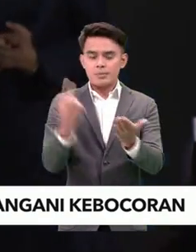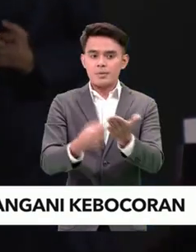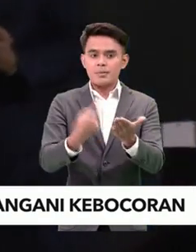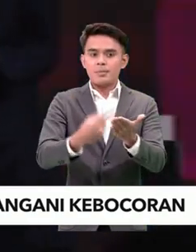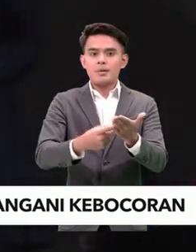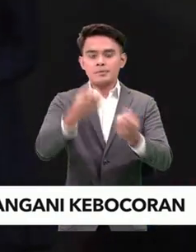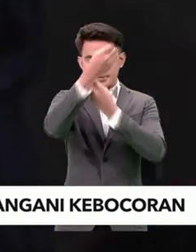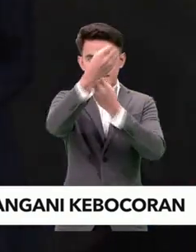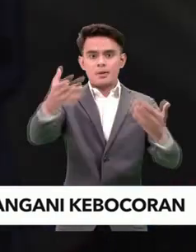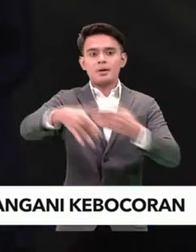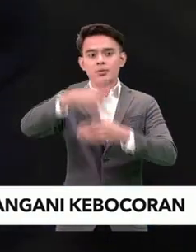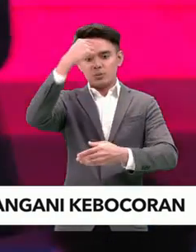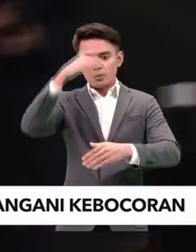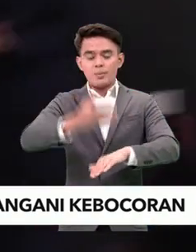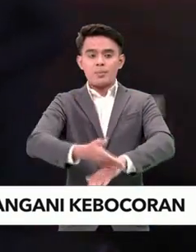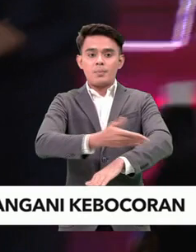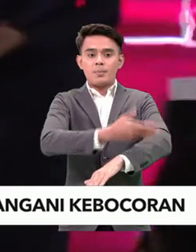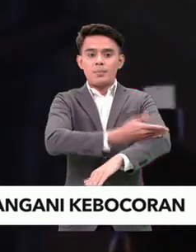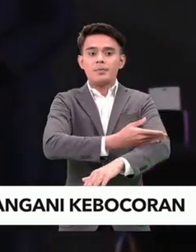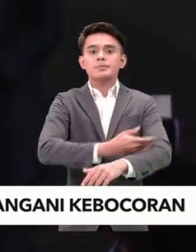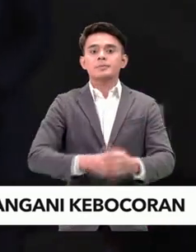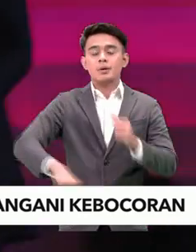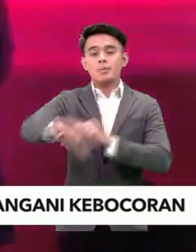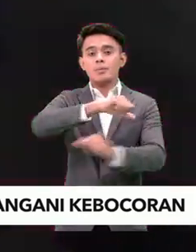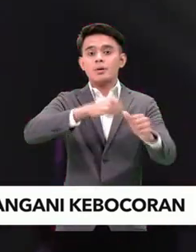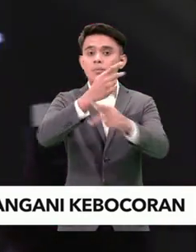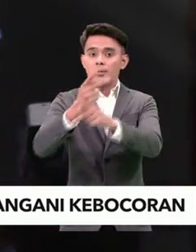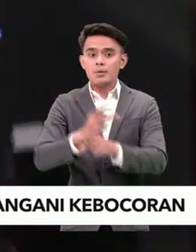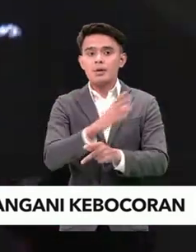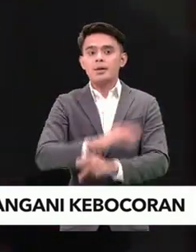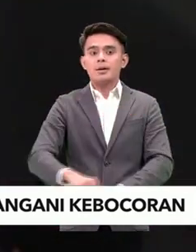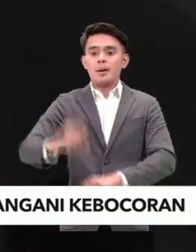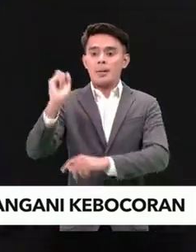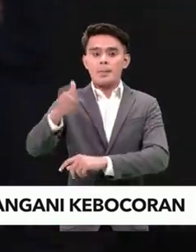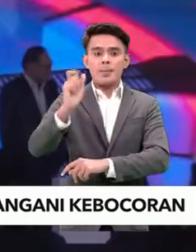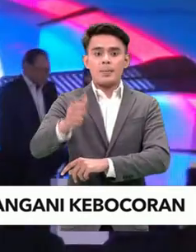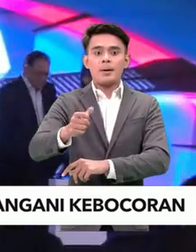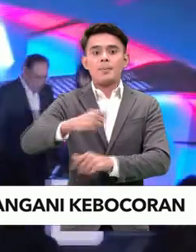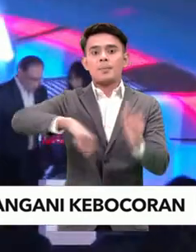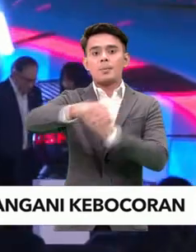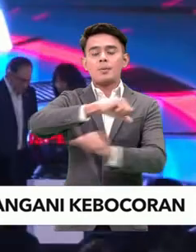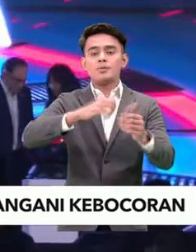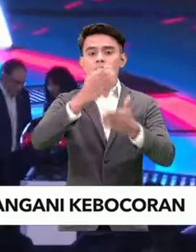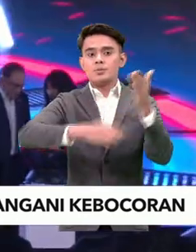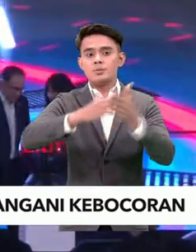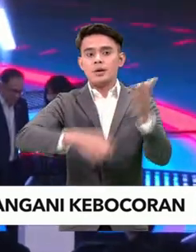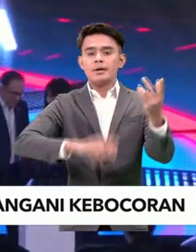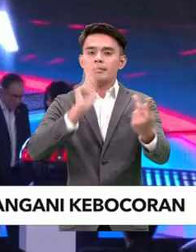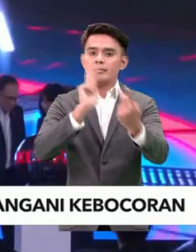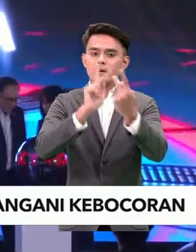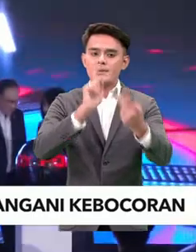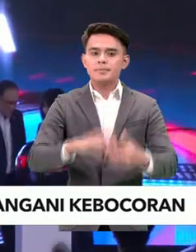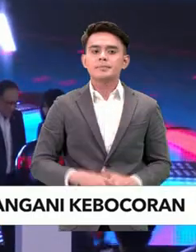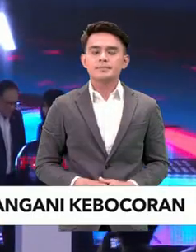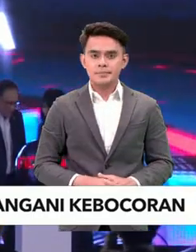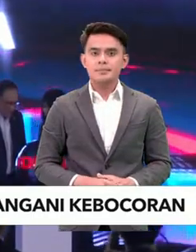input awal untuk menambah baik sosial rangka kerja perlindungan dan membiayai faedah perlindungan sosial melalui cukai yang lebih berkesan.